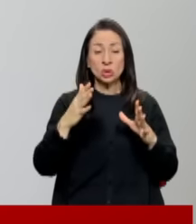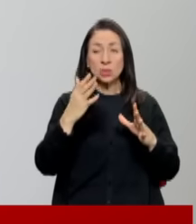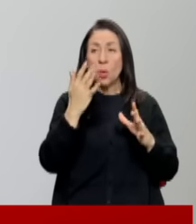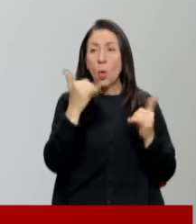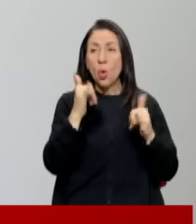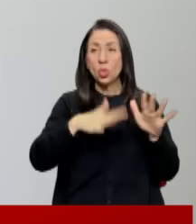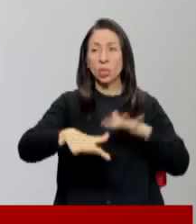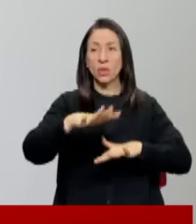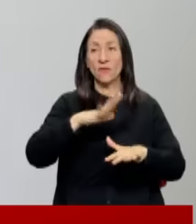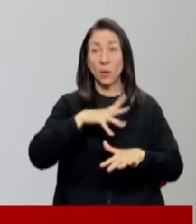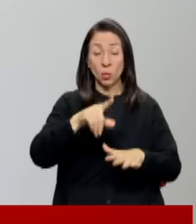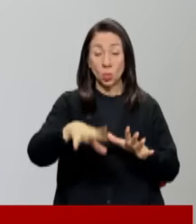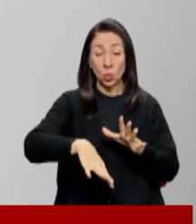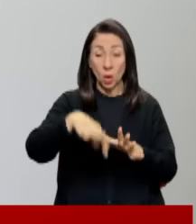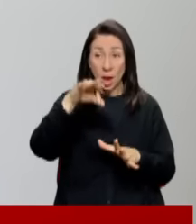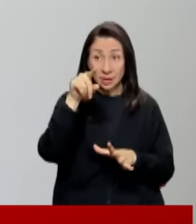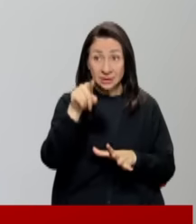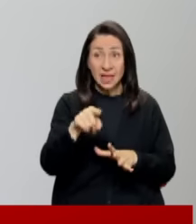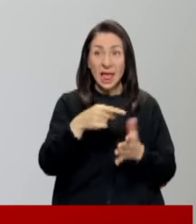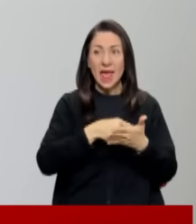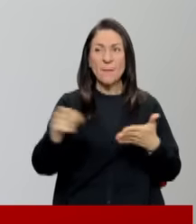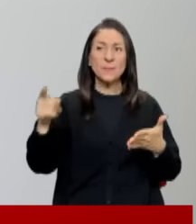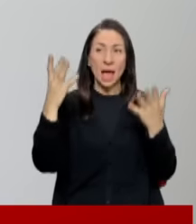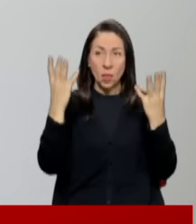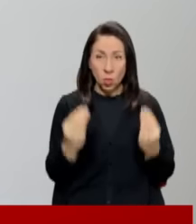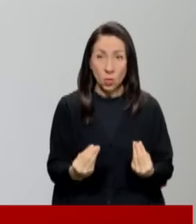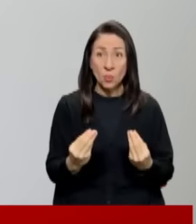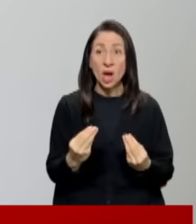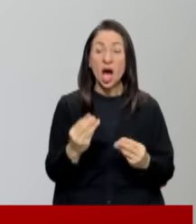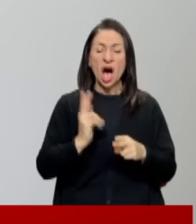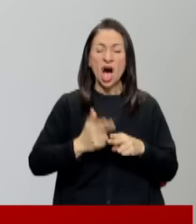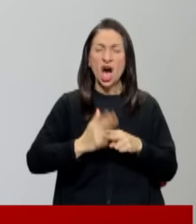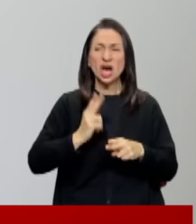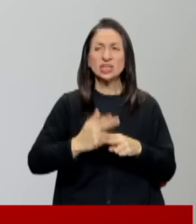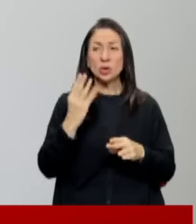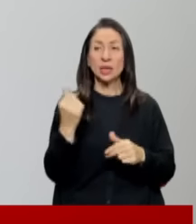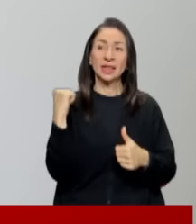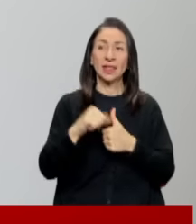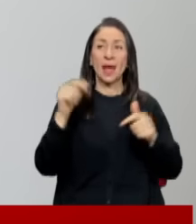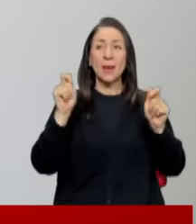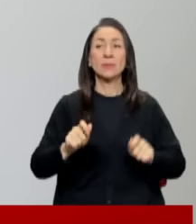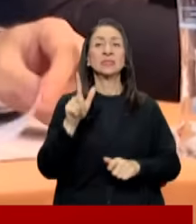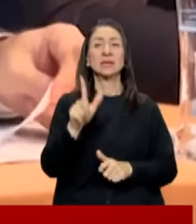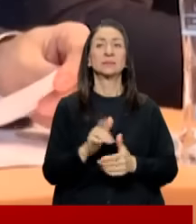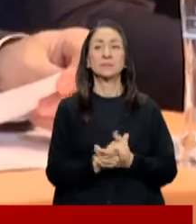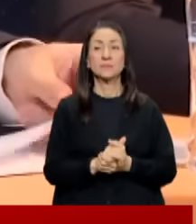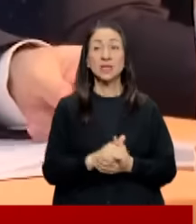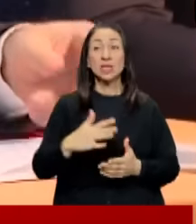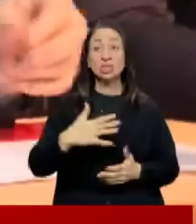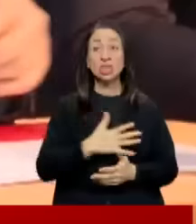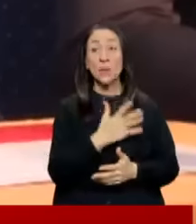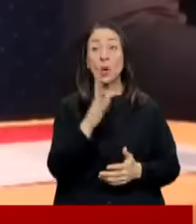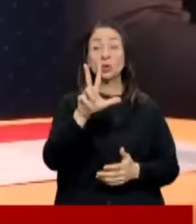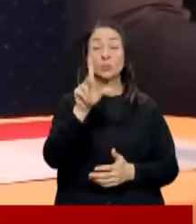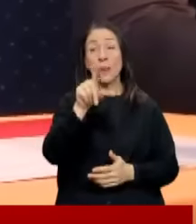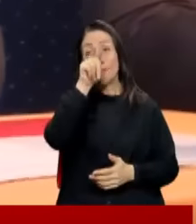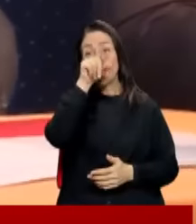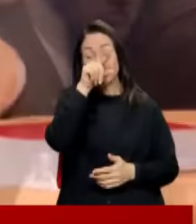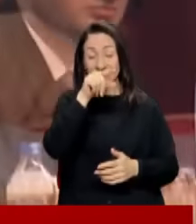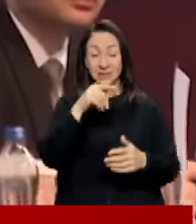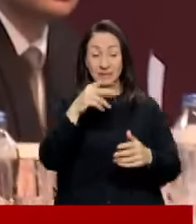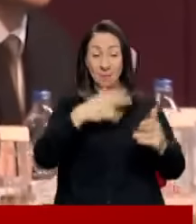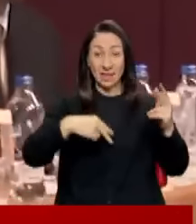şaibeler barındırıyor. Bu kura çekiminin iptal edilmesi, acil olarak yenilenmesi gerekiyor. CHP 31 Mart yerel